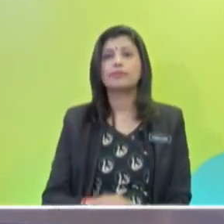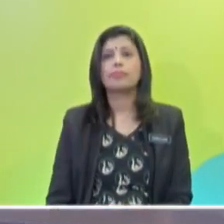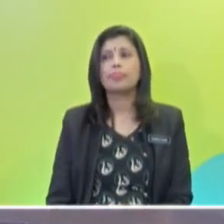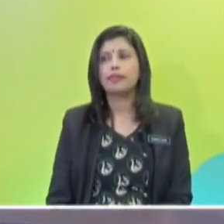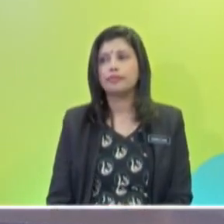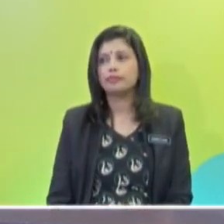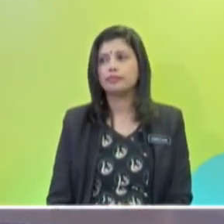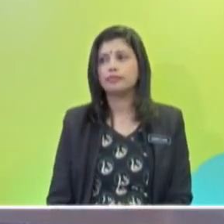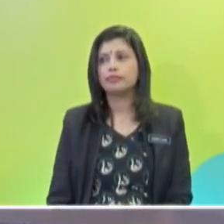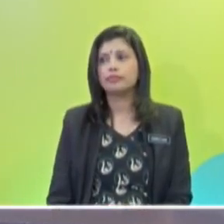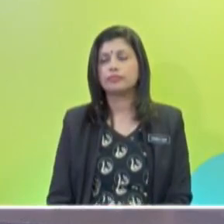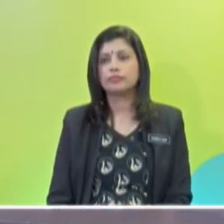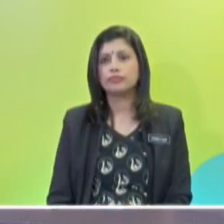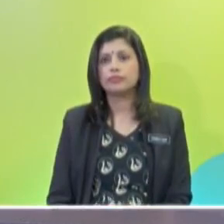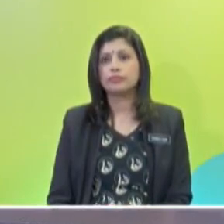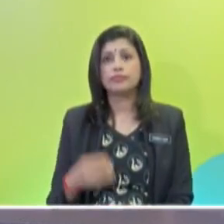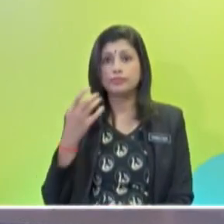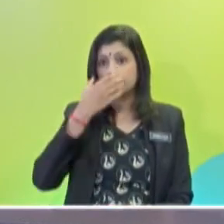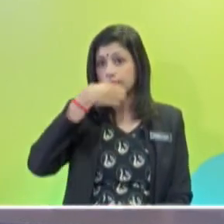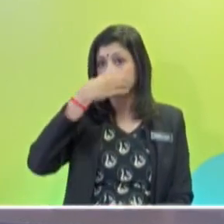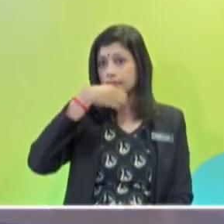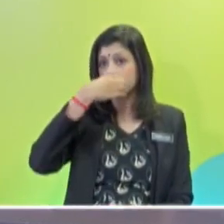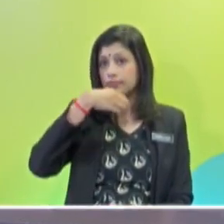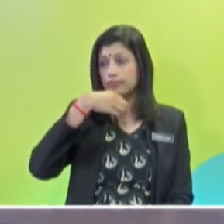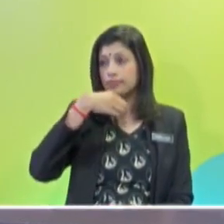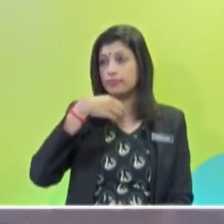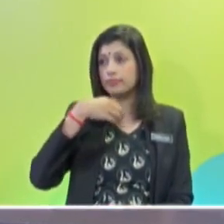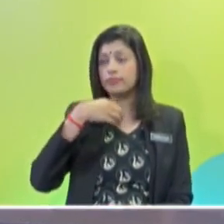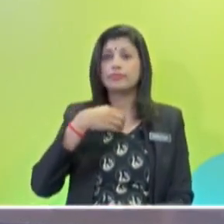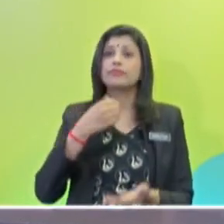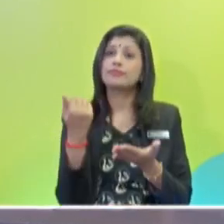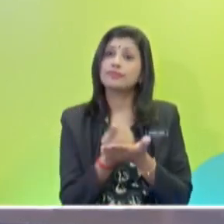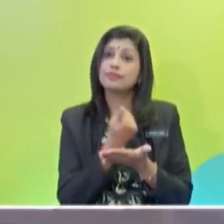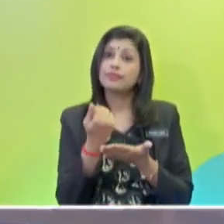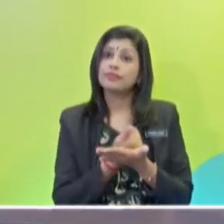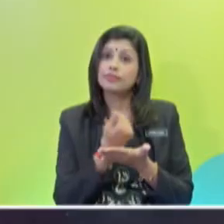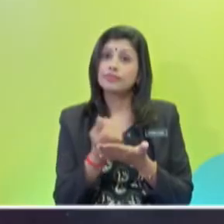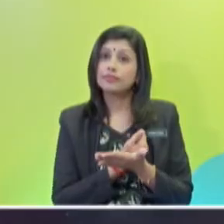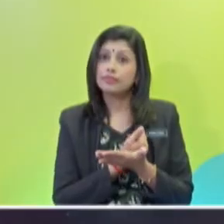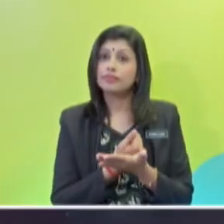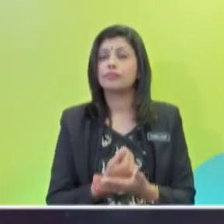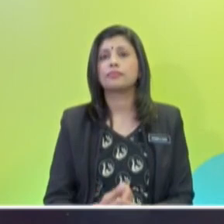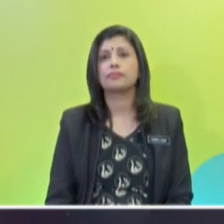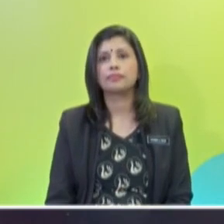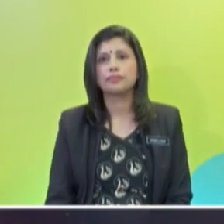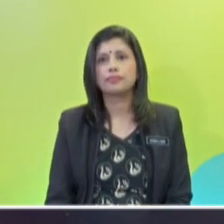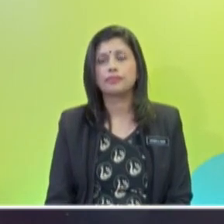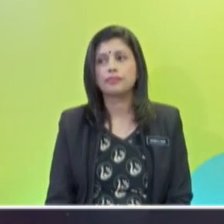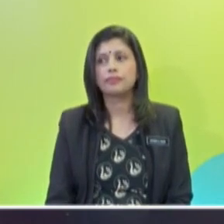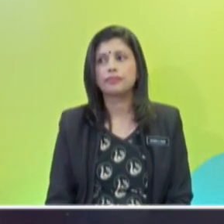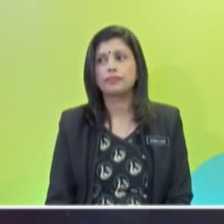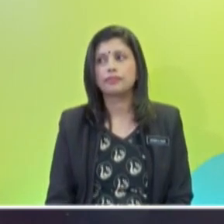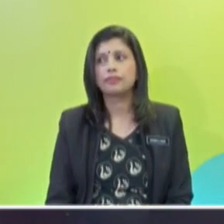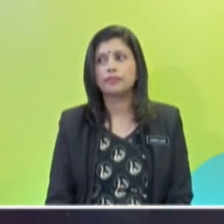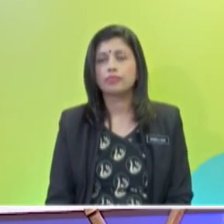kedua. Bakul kedua kita ada apple dan juga mangga. Mesti tapi kan Akmal dalam bakul Akmal tu